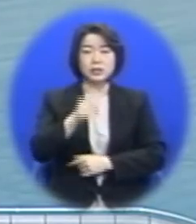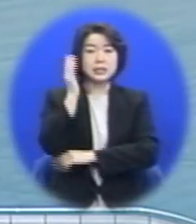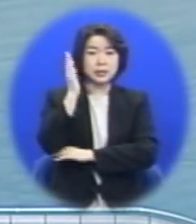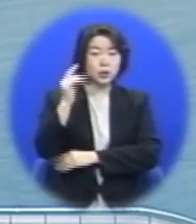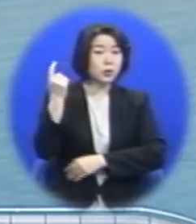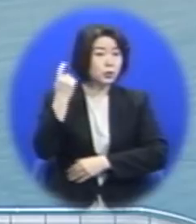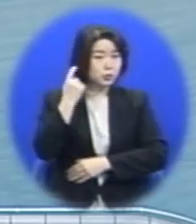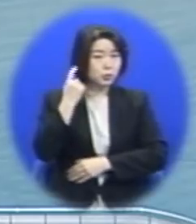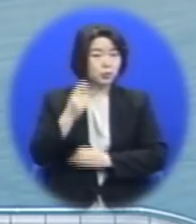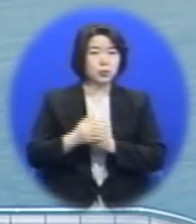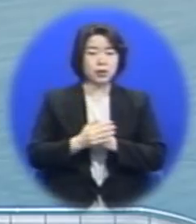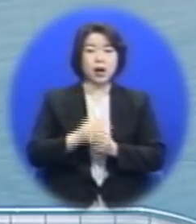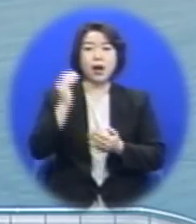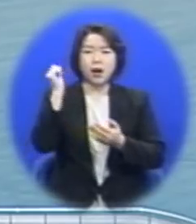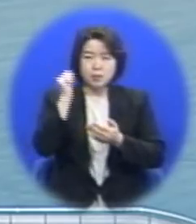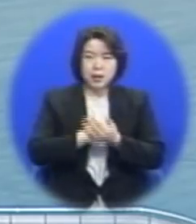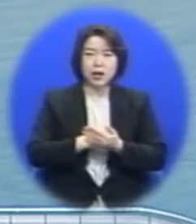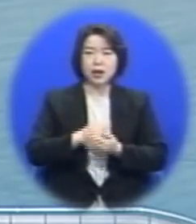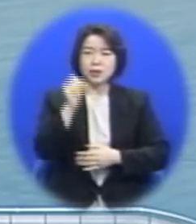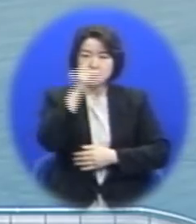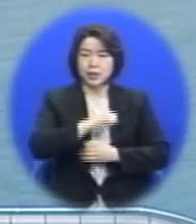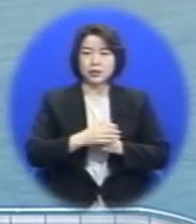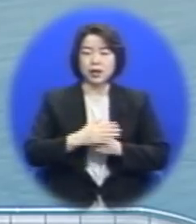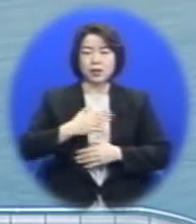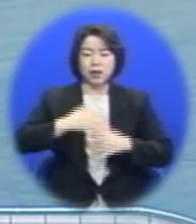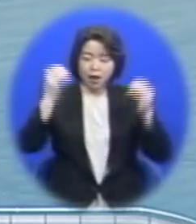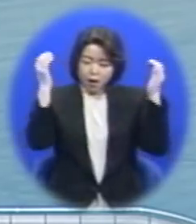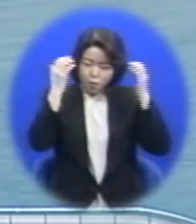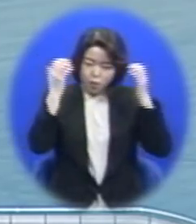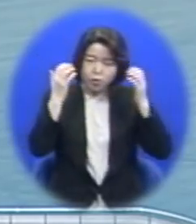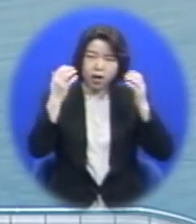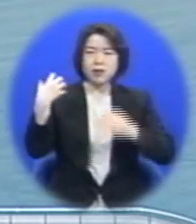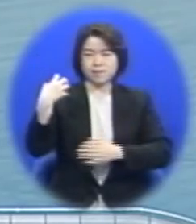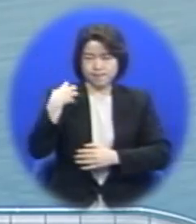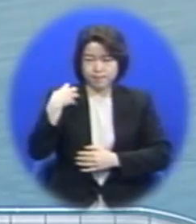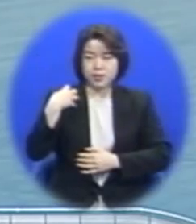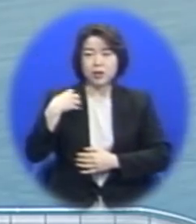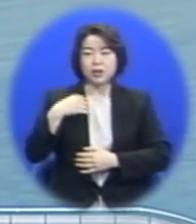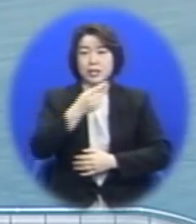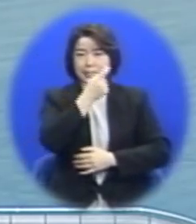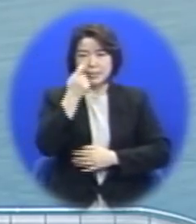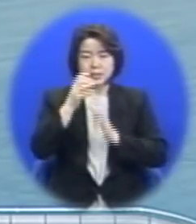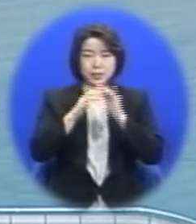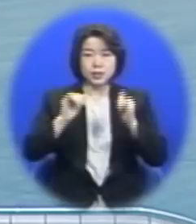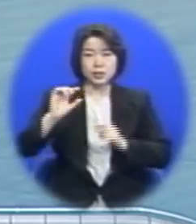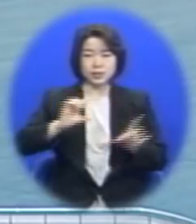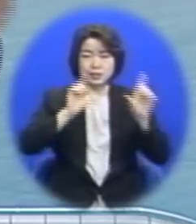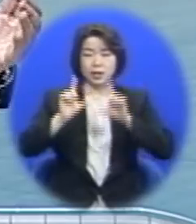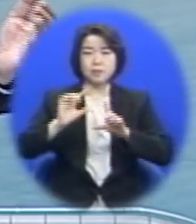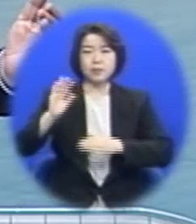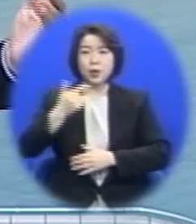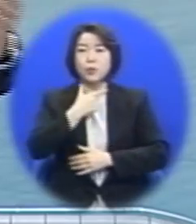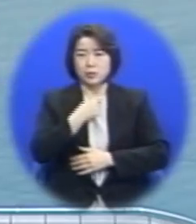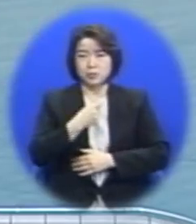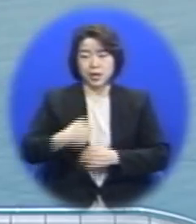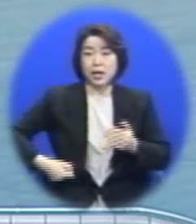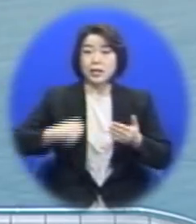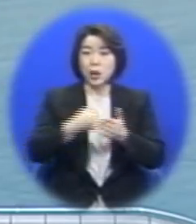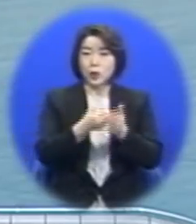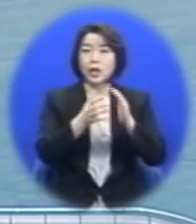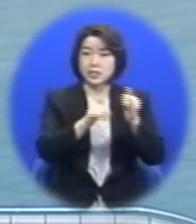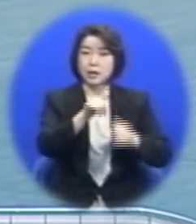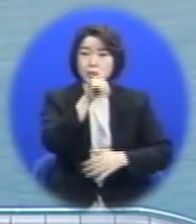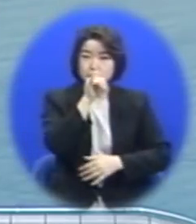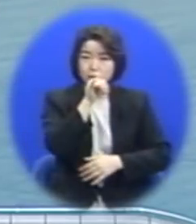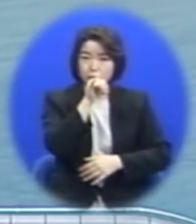듣고 그렇구나, 내가 고난을 감수하고라도 이제는 증인의 삶을 살아야 되겠구나 이렇게 결단하는 사람도